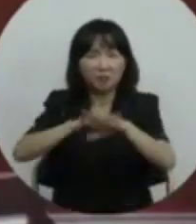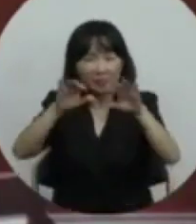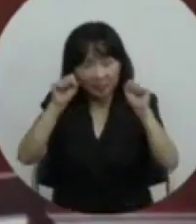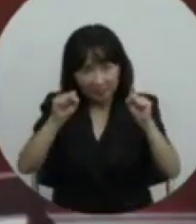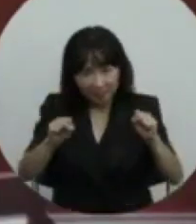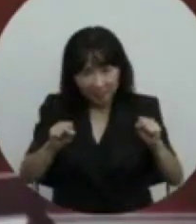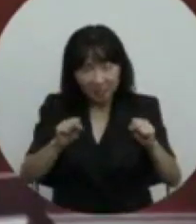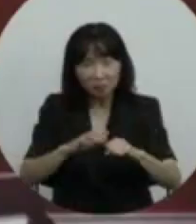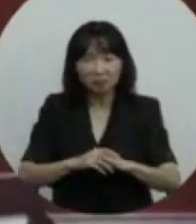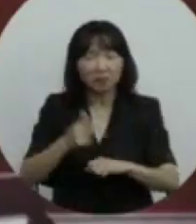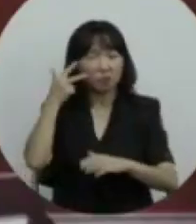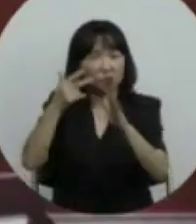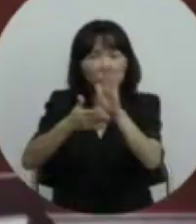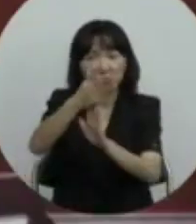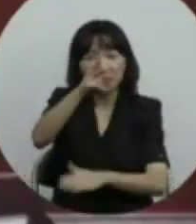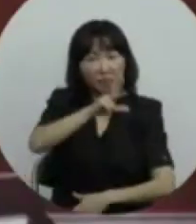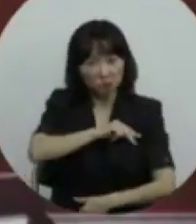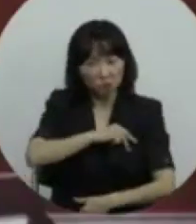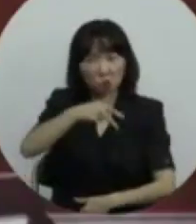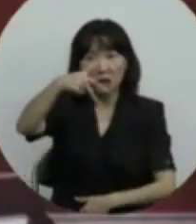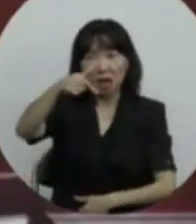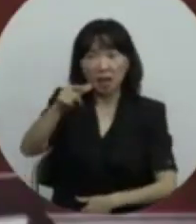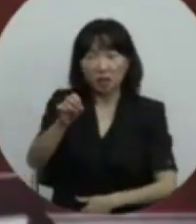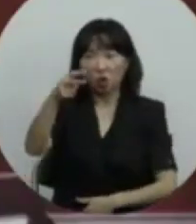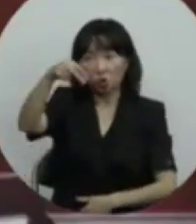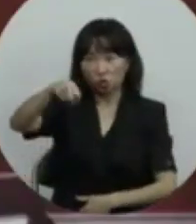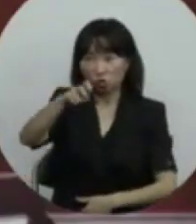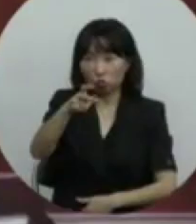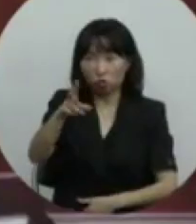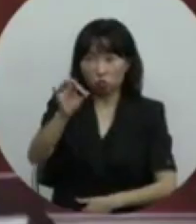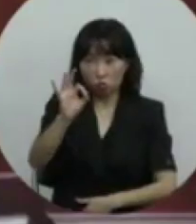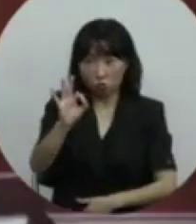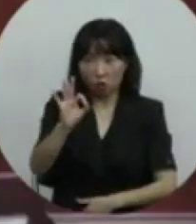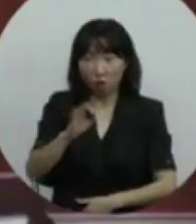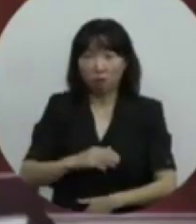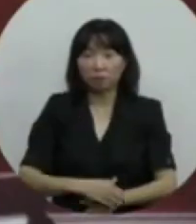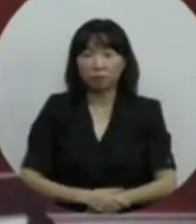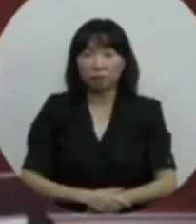안녕하십니까? 여주시의회 경규명 의원입니다.